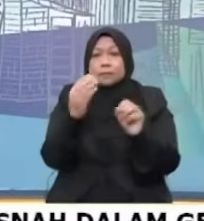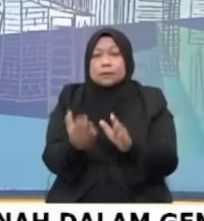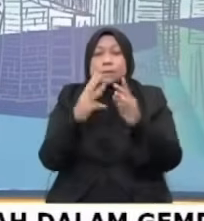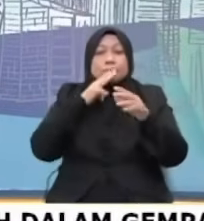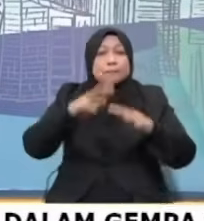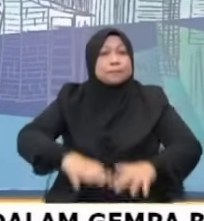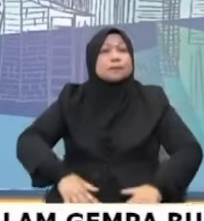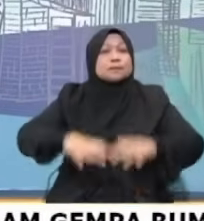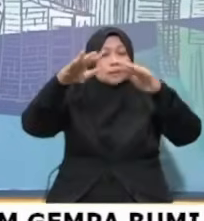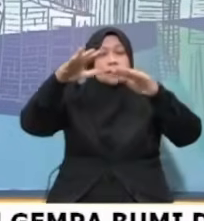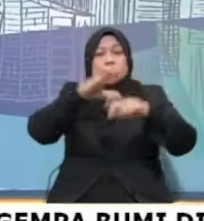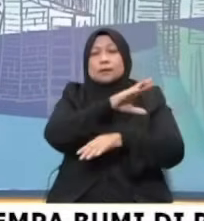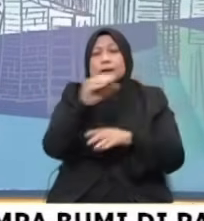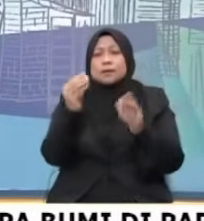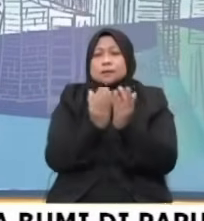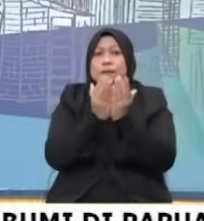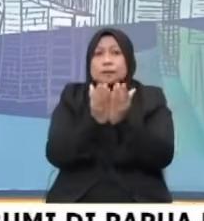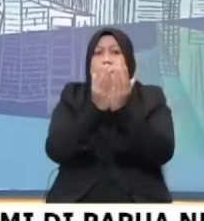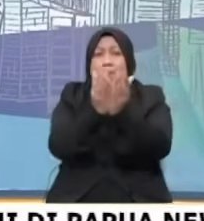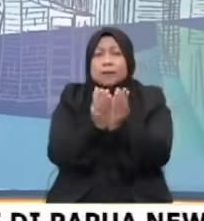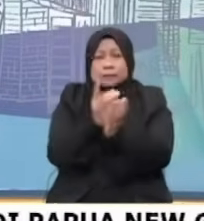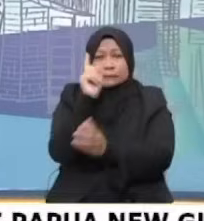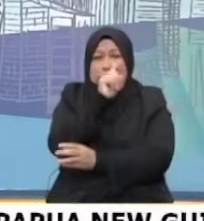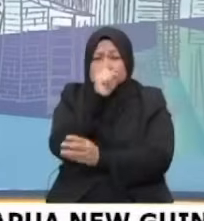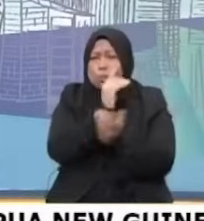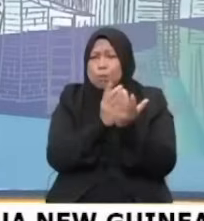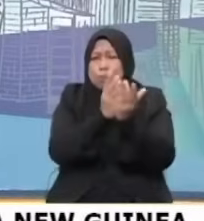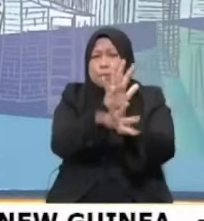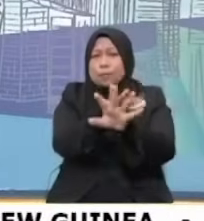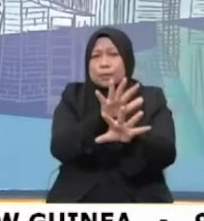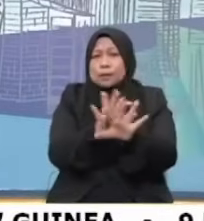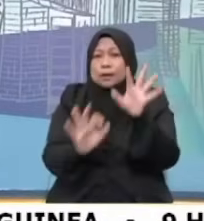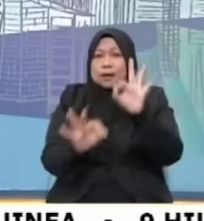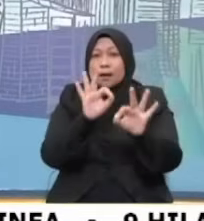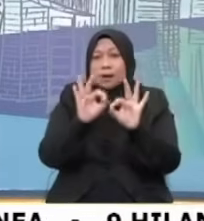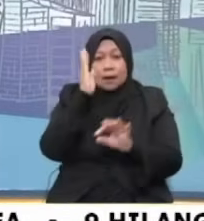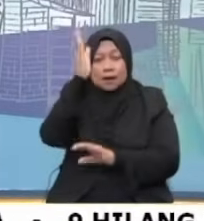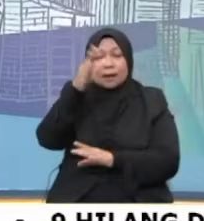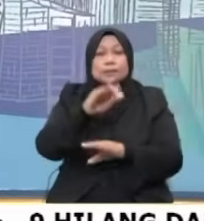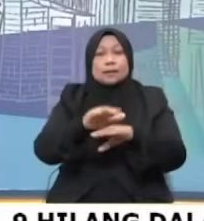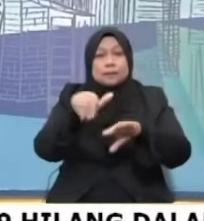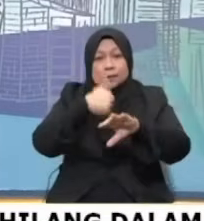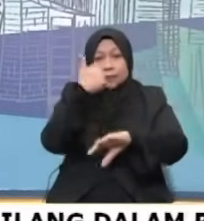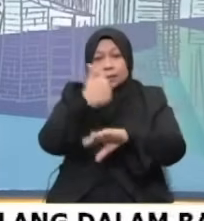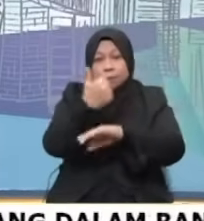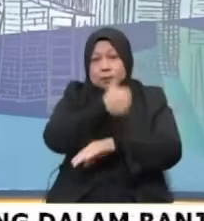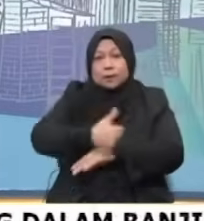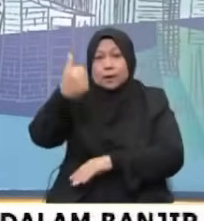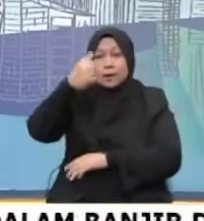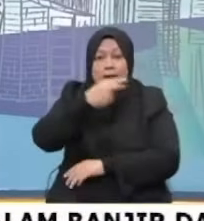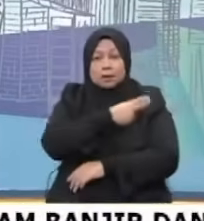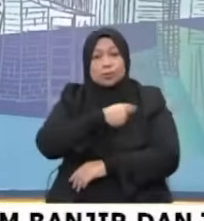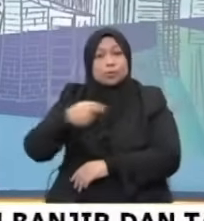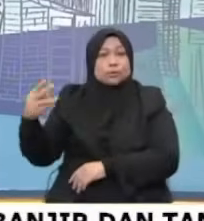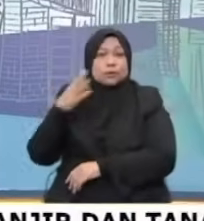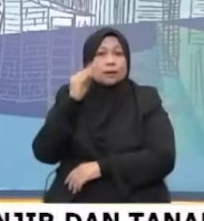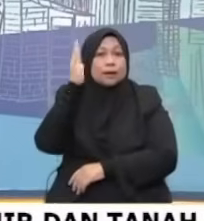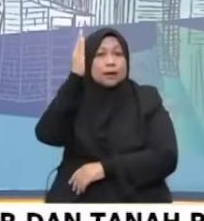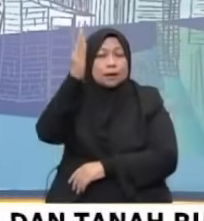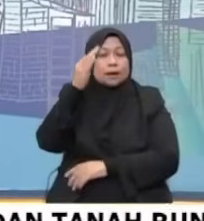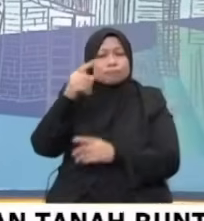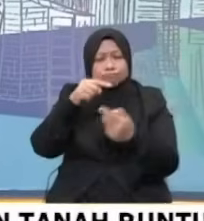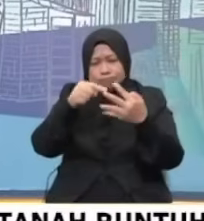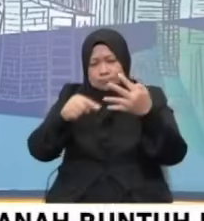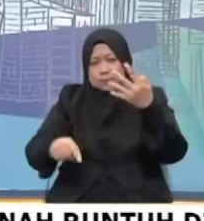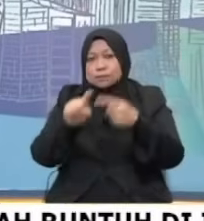kebanjiran jumlah kapal yang tinggi sekiranya Nusantara menjadi ibu negara Indonesia dan akan diikuti